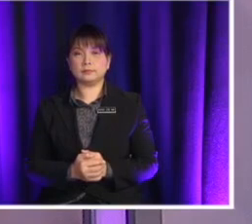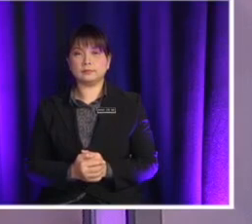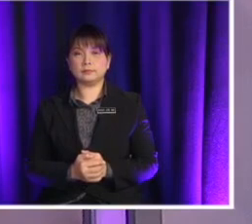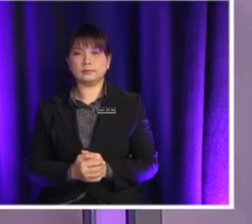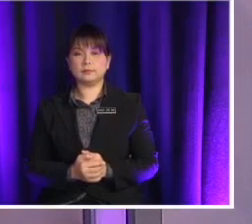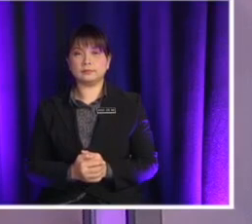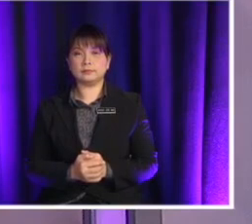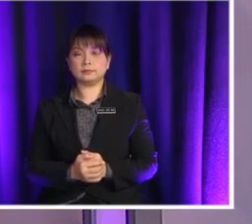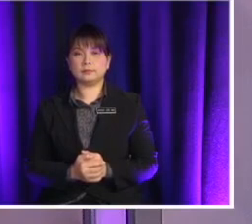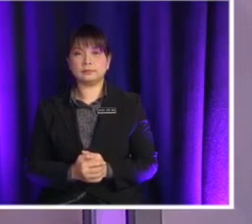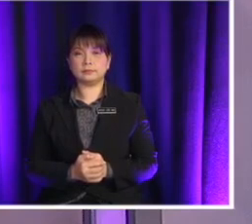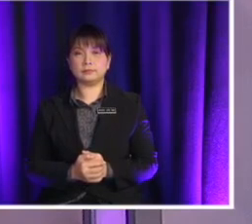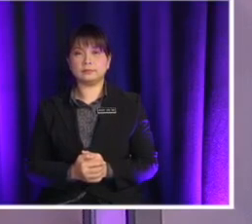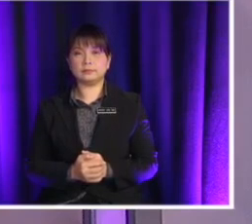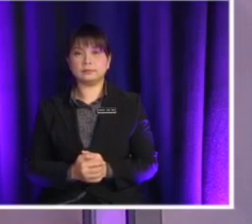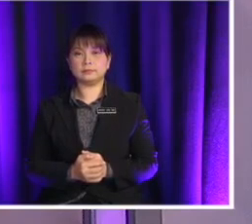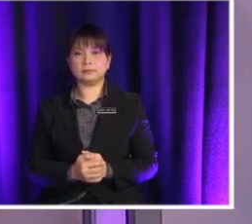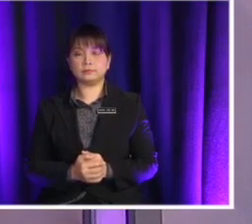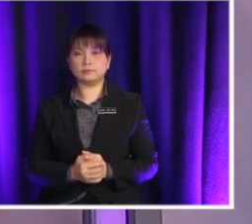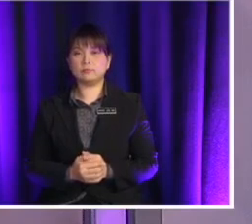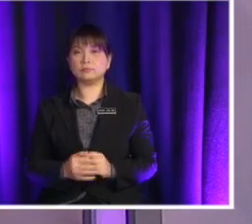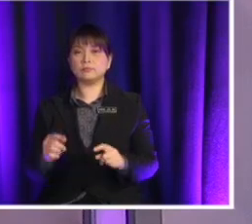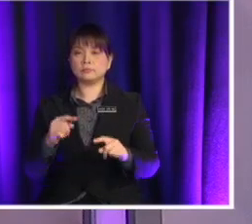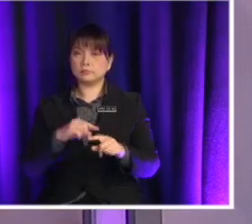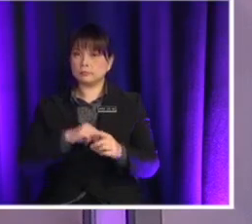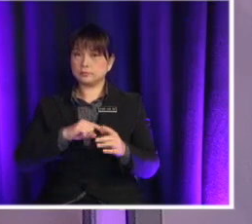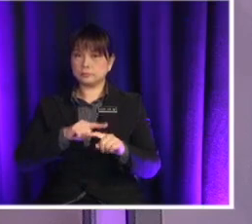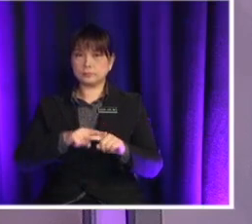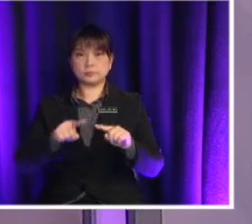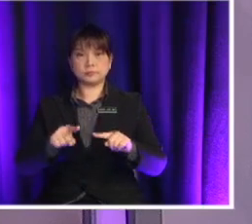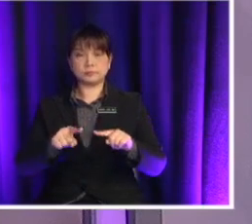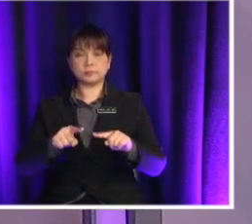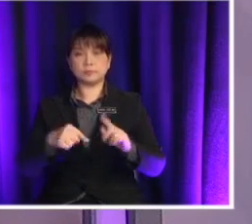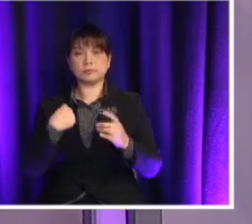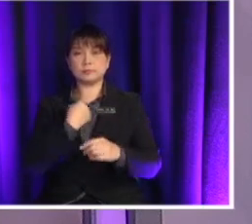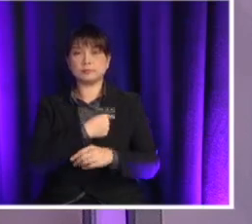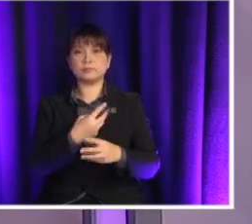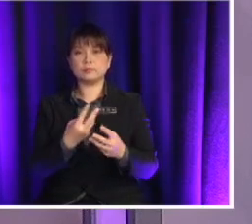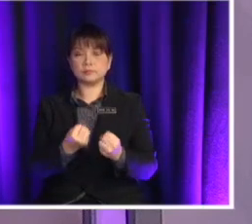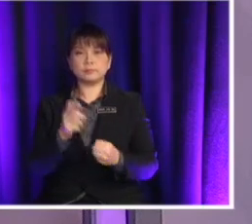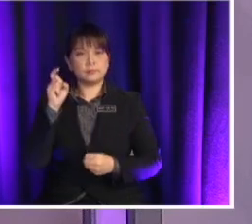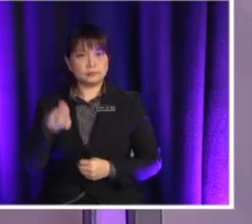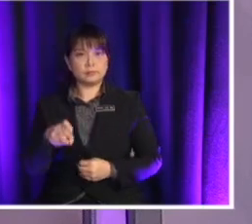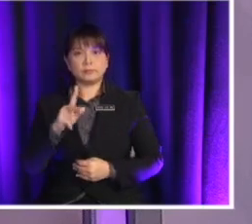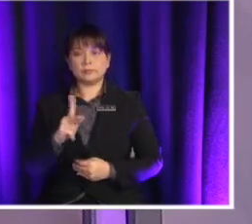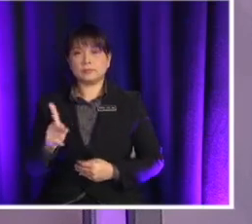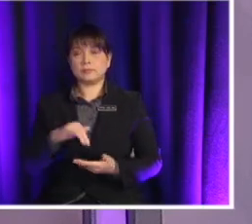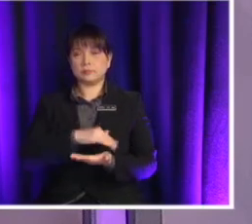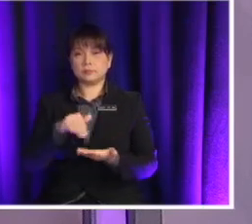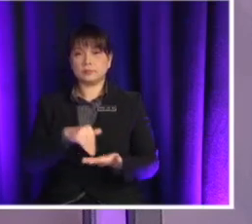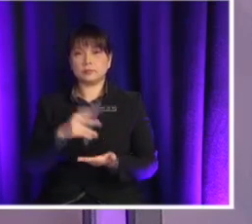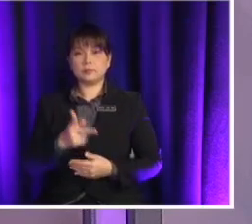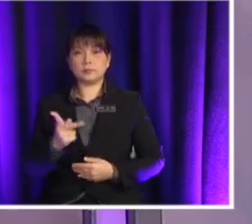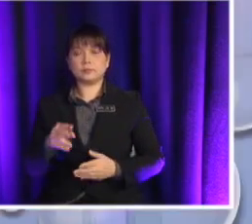dan seterusnya kita boleh uji. Okey. Tetapi, okey, kita kena pastikan semua komponen kita